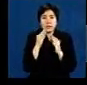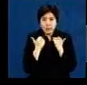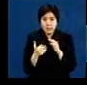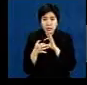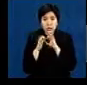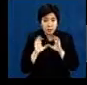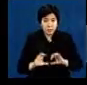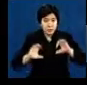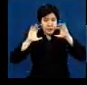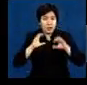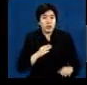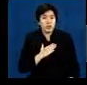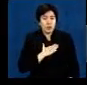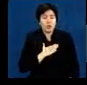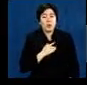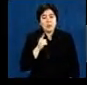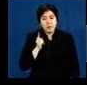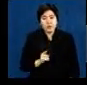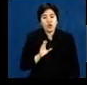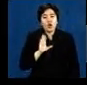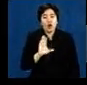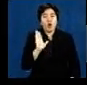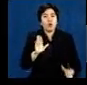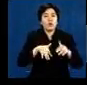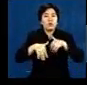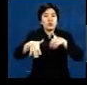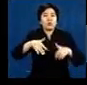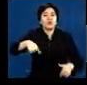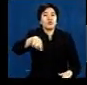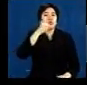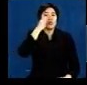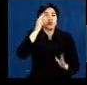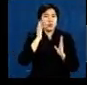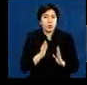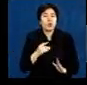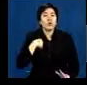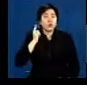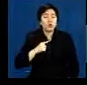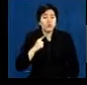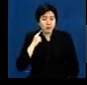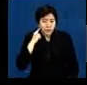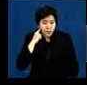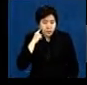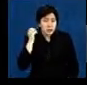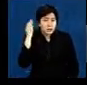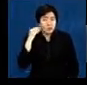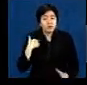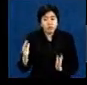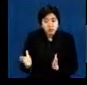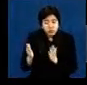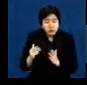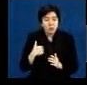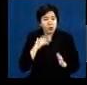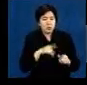ลของดิฉันเป็นรัฐบาลของประชาชนทุกคนย่อมต้องฟังทั้งเสียงที่สนับสนุนและเสียงคัดค้